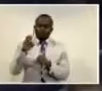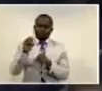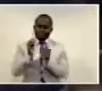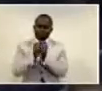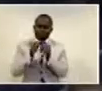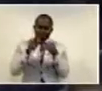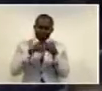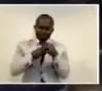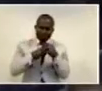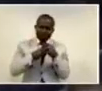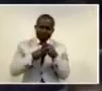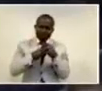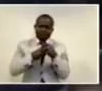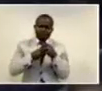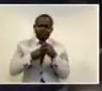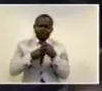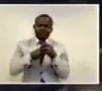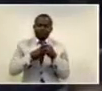nicyo kibazo